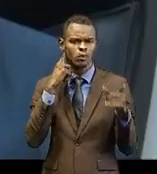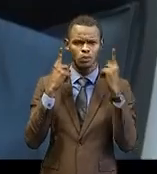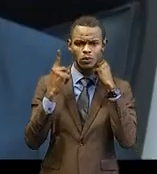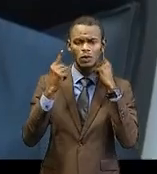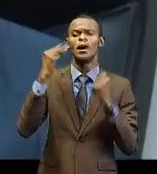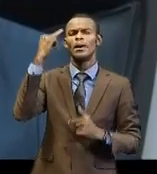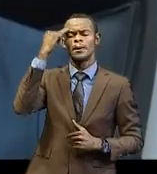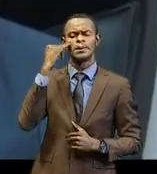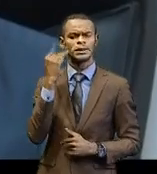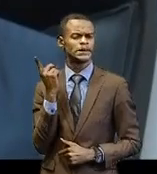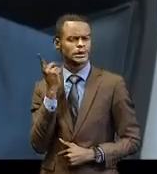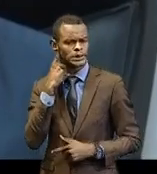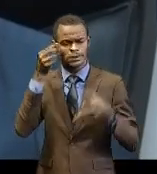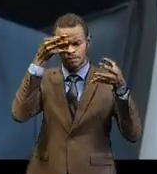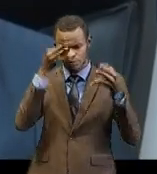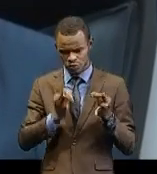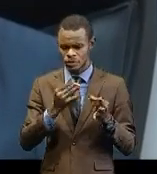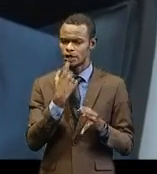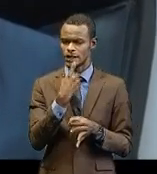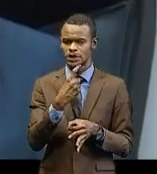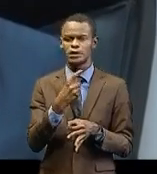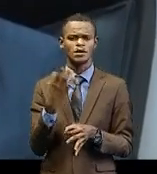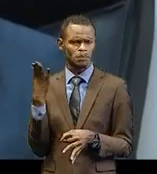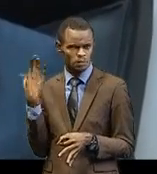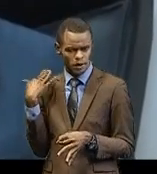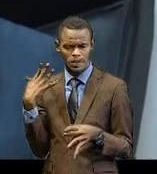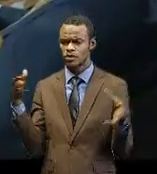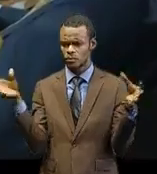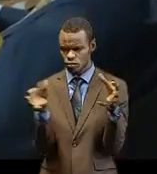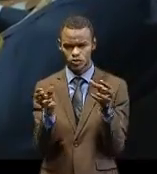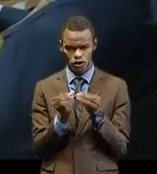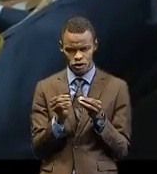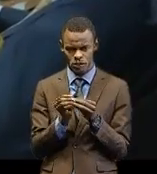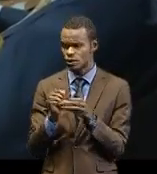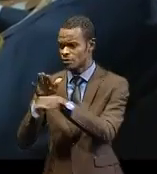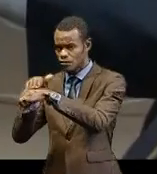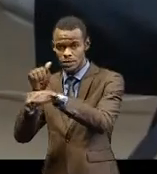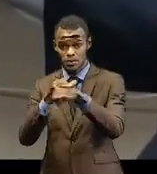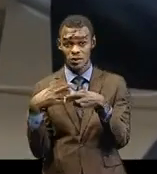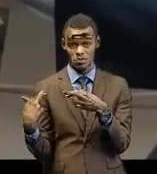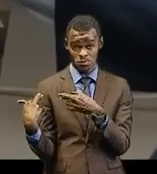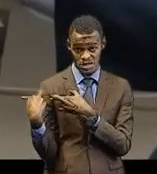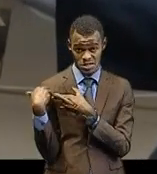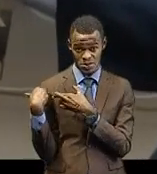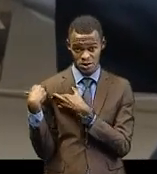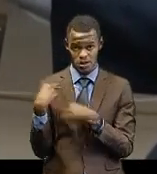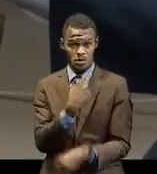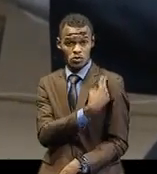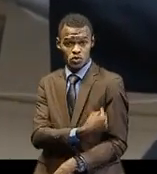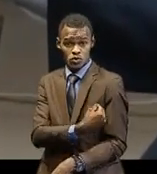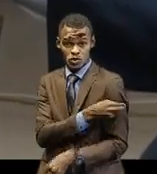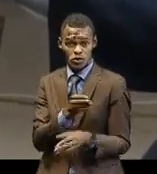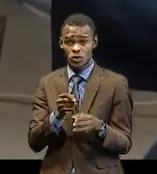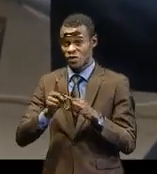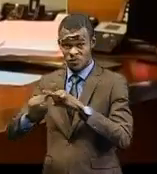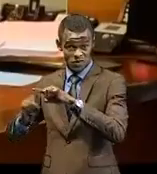annoncé avoir tenu une séance de travail le 7 juillet dernier avec les différents responsables des laboratoires des hôpitaux de la ville-province